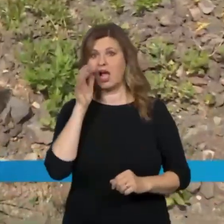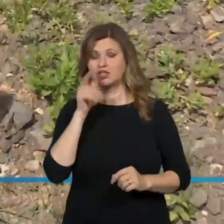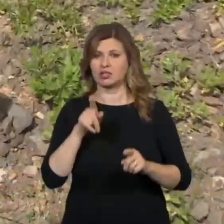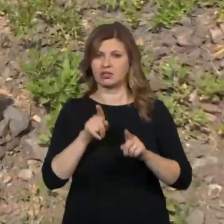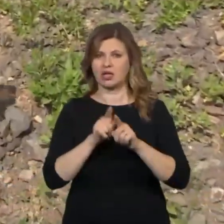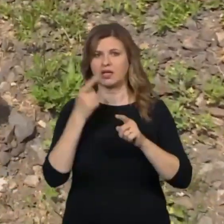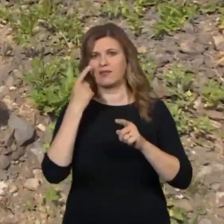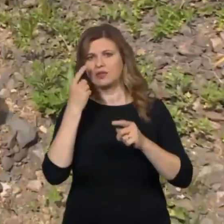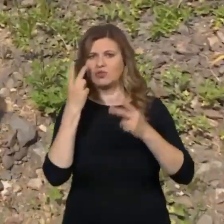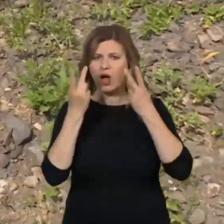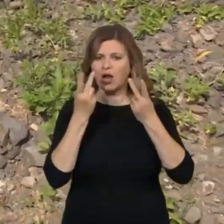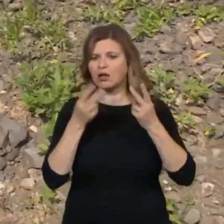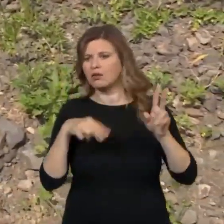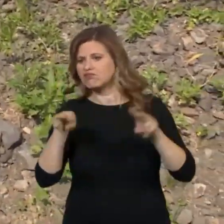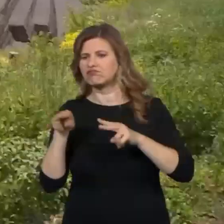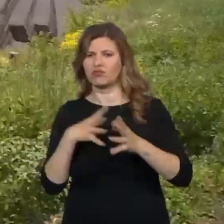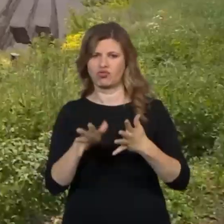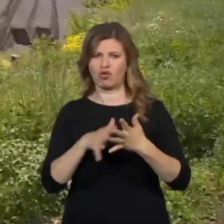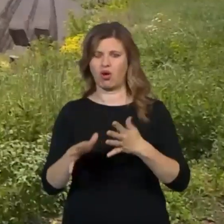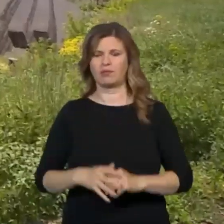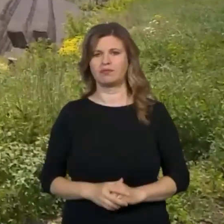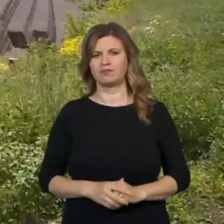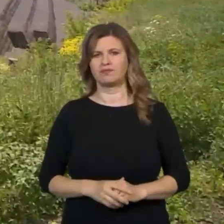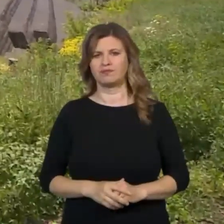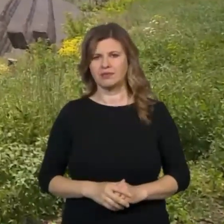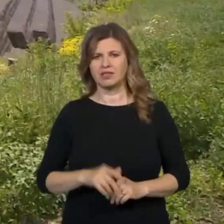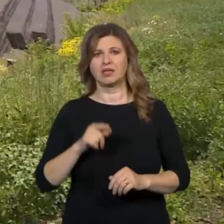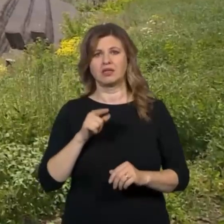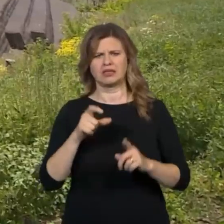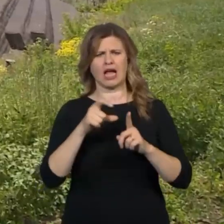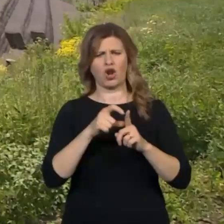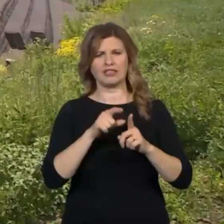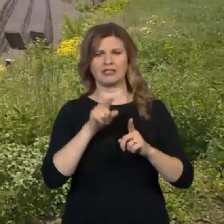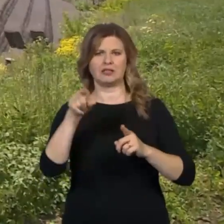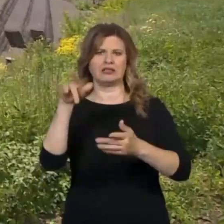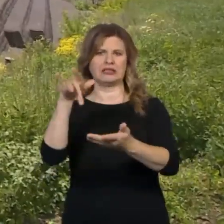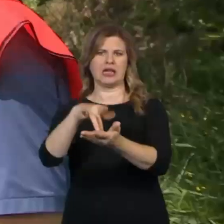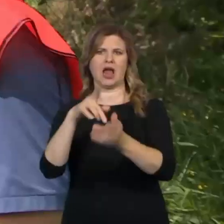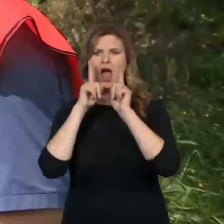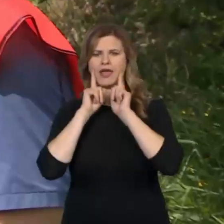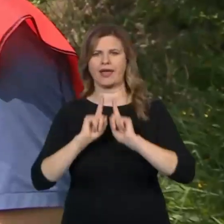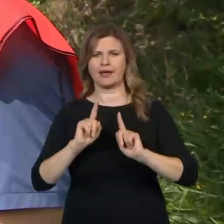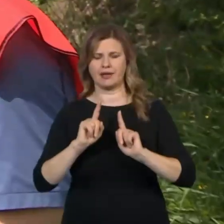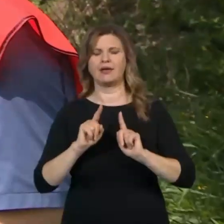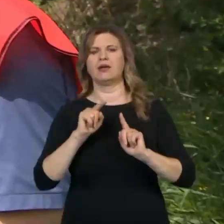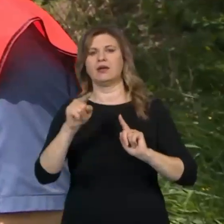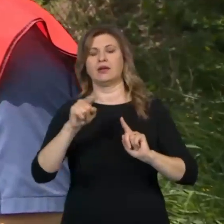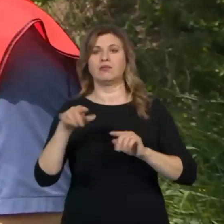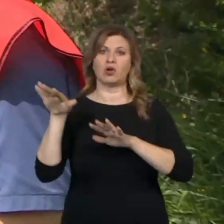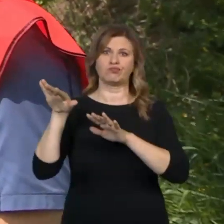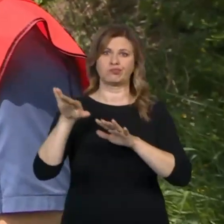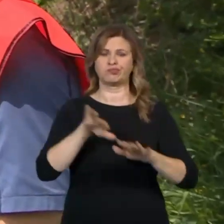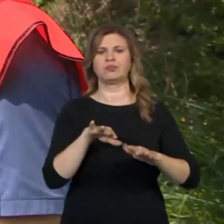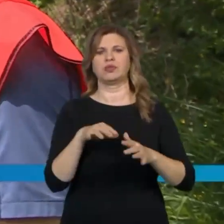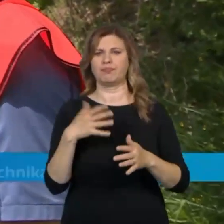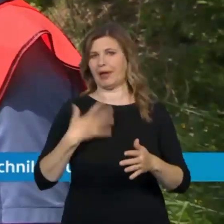k vizuální kontrole trati. Na trase Delovice Hájek se svah sesunul před 5 lety. Hlavní příčinou teda